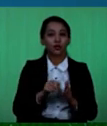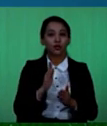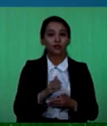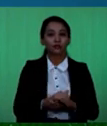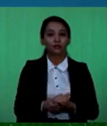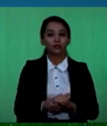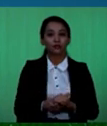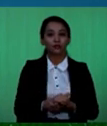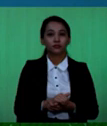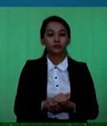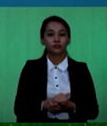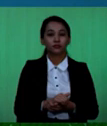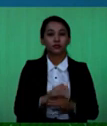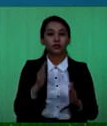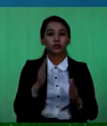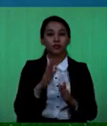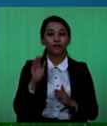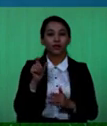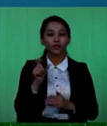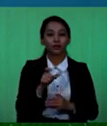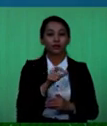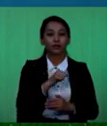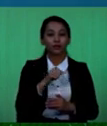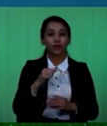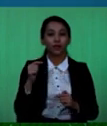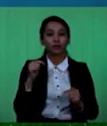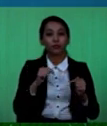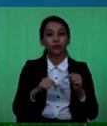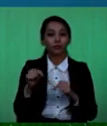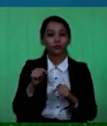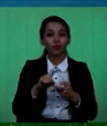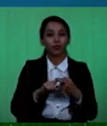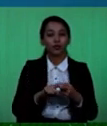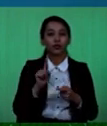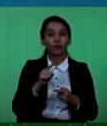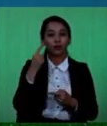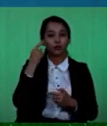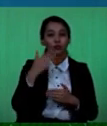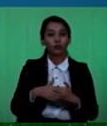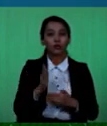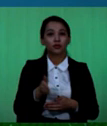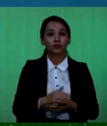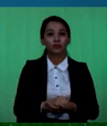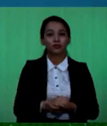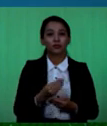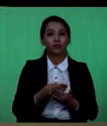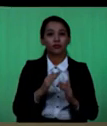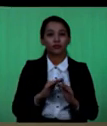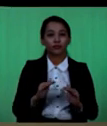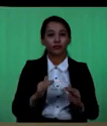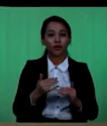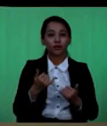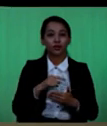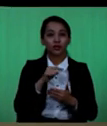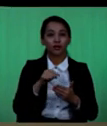iborat? Tabiat va insonning o'zaro bog'liqligi deganda nimani tushunasiz? Aziz o'quvchilar,